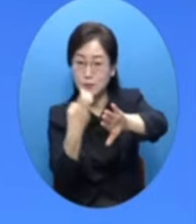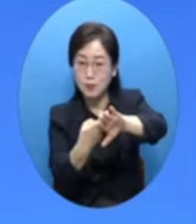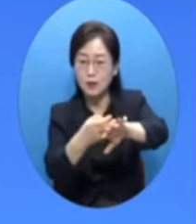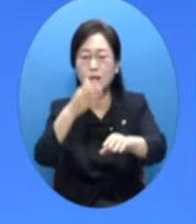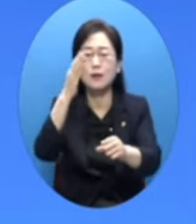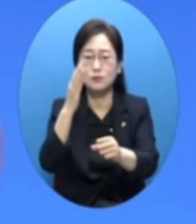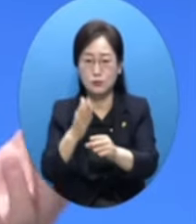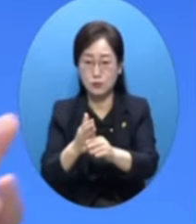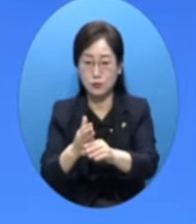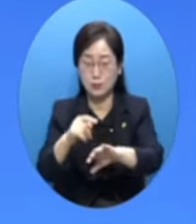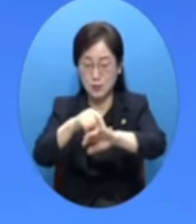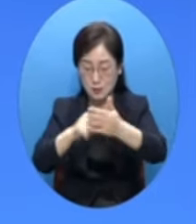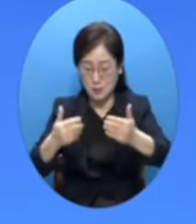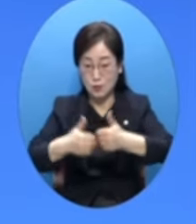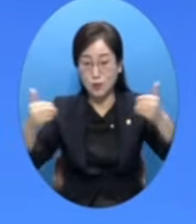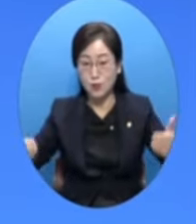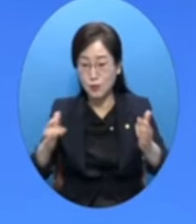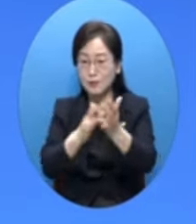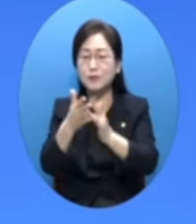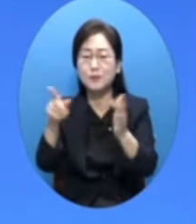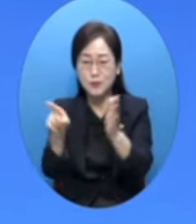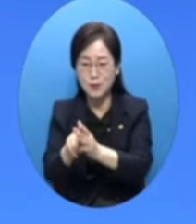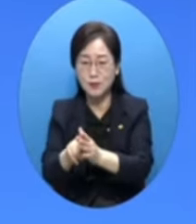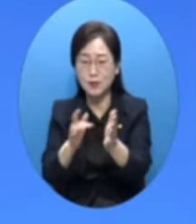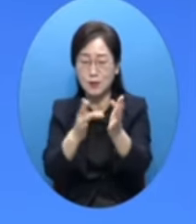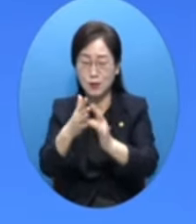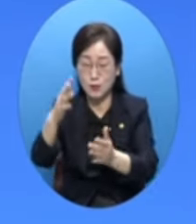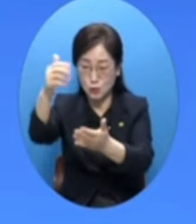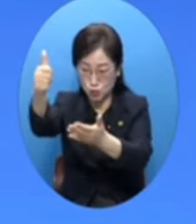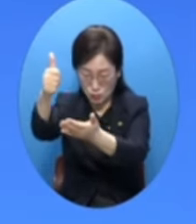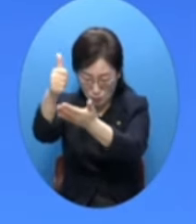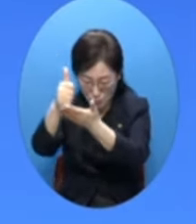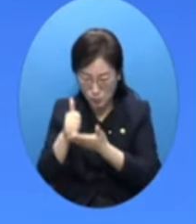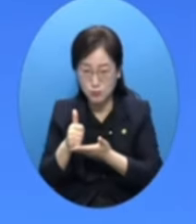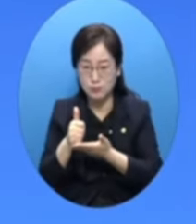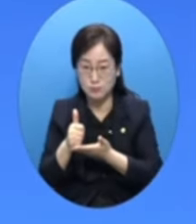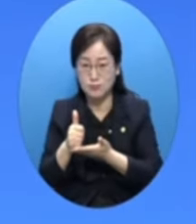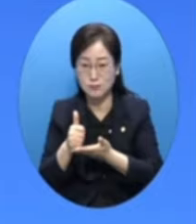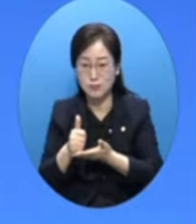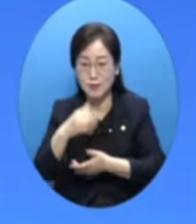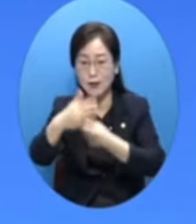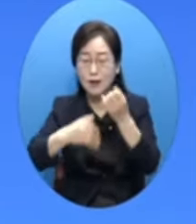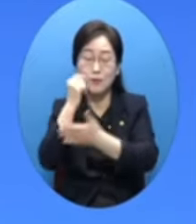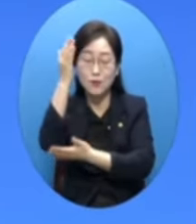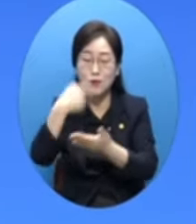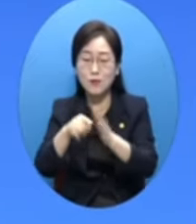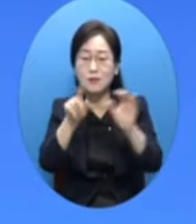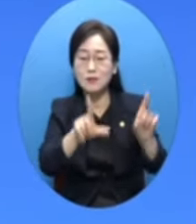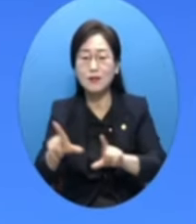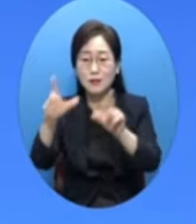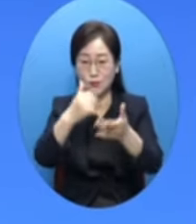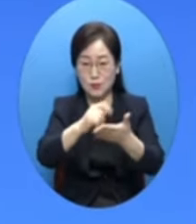계신데 마음의 문을 열고 예수님을 영접하고 예수님을 주인으로 모시고 하나님의